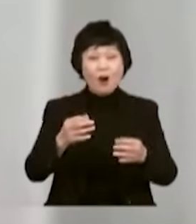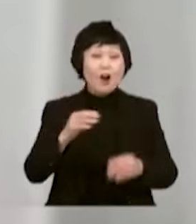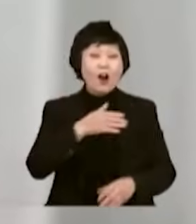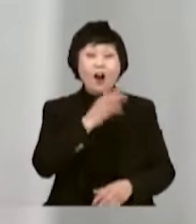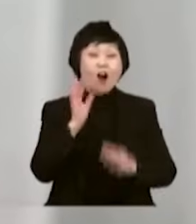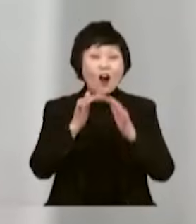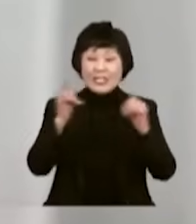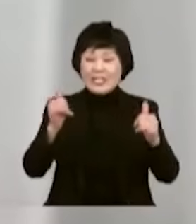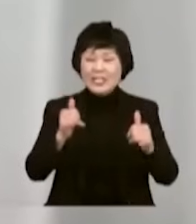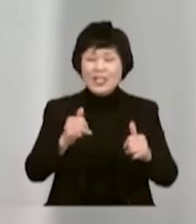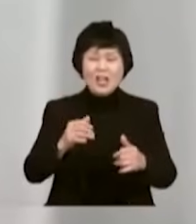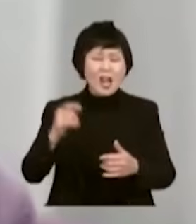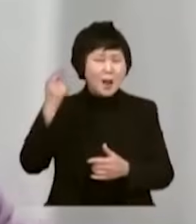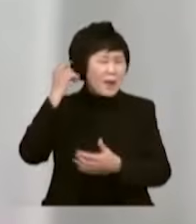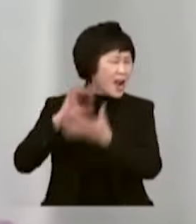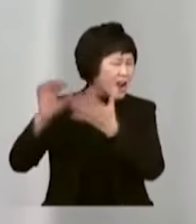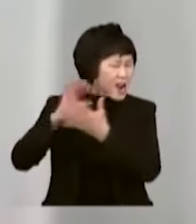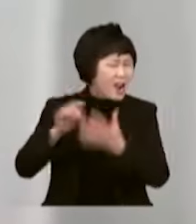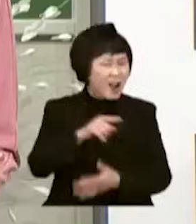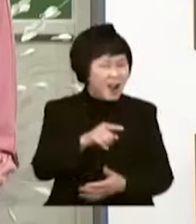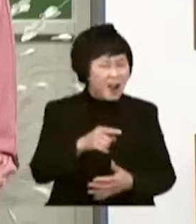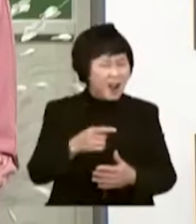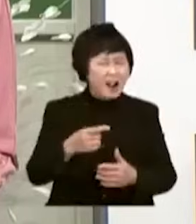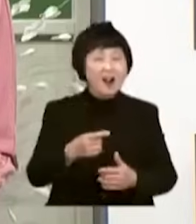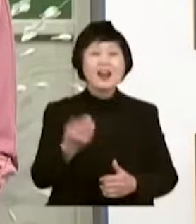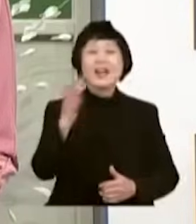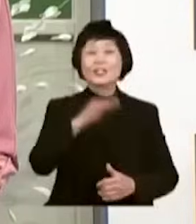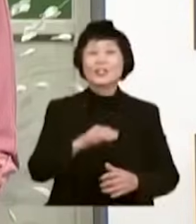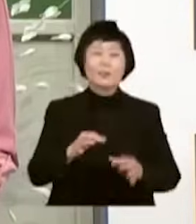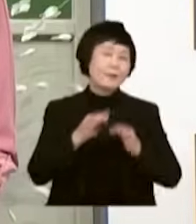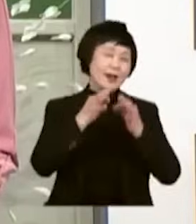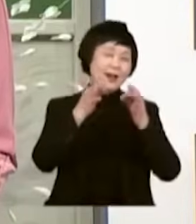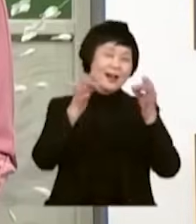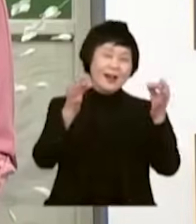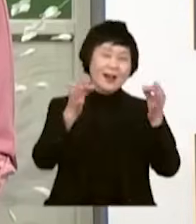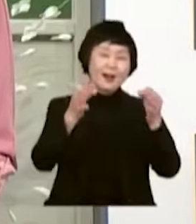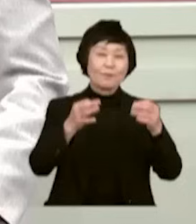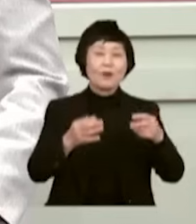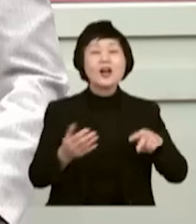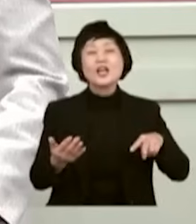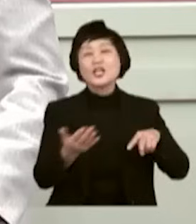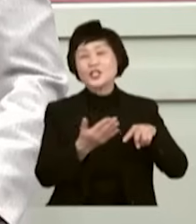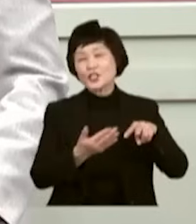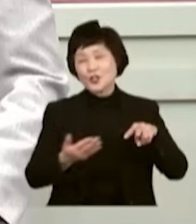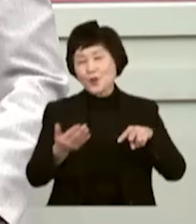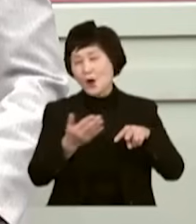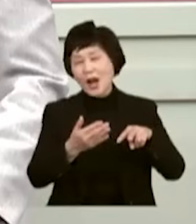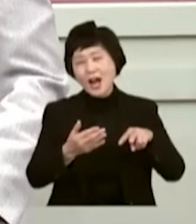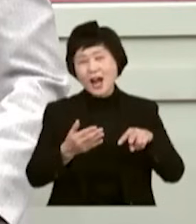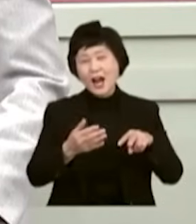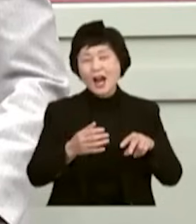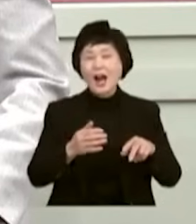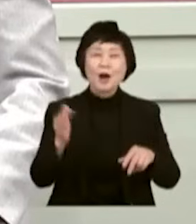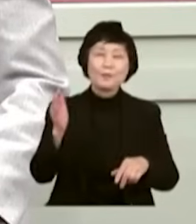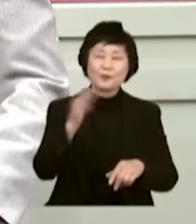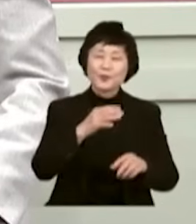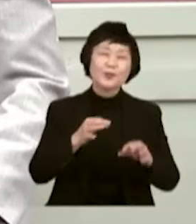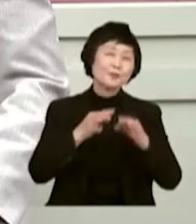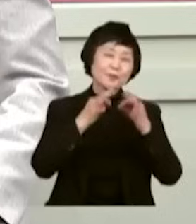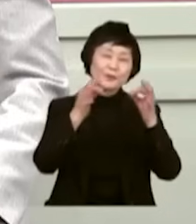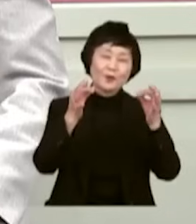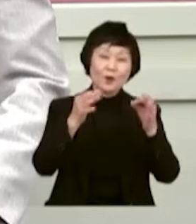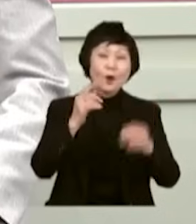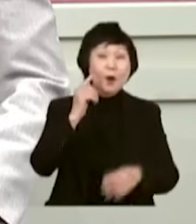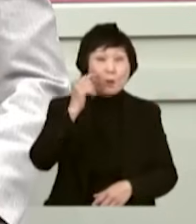조용히 하라고 또 막 도망가고 또 저쪽으로 노래하고. 그때 뭘 불렀어요? 뭐 실로암부터 뭐 우리 목사님이 시키면 무조건 기도할 수 있는데